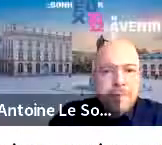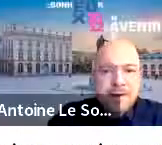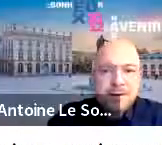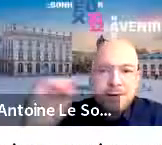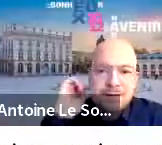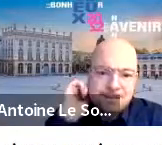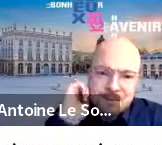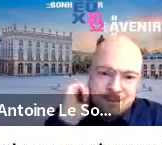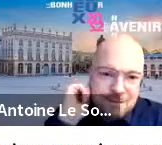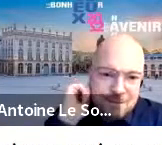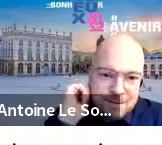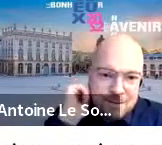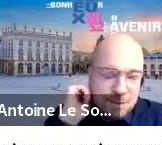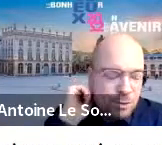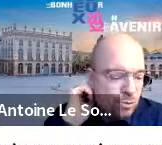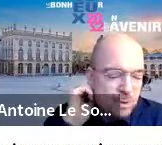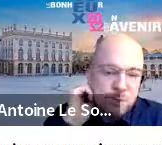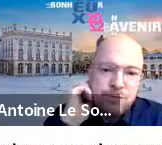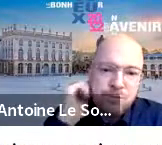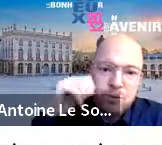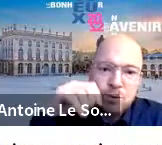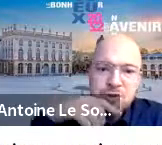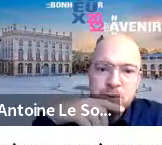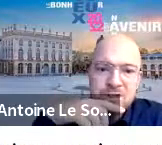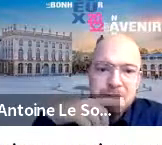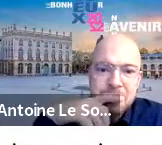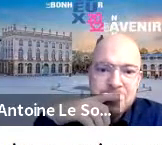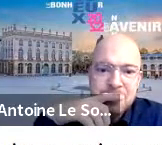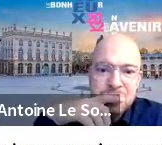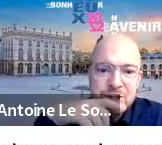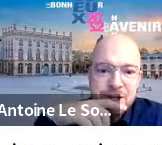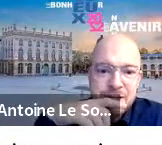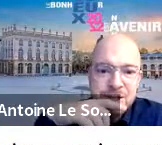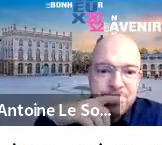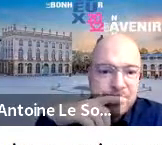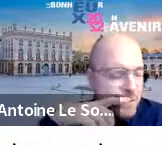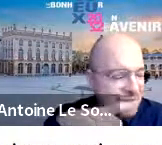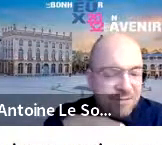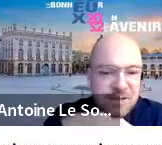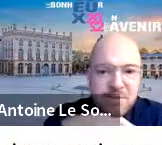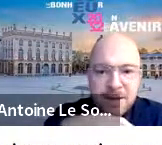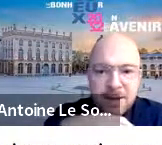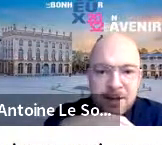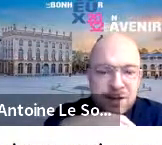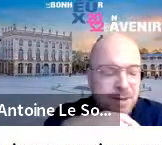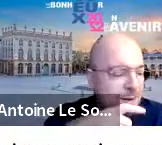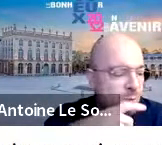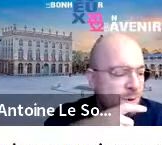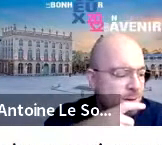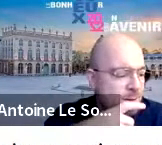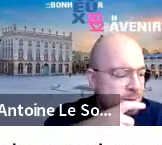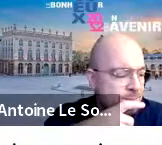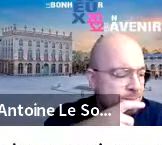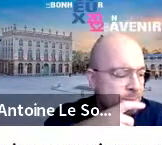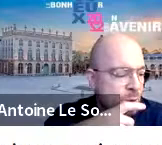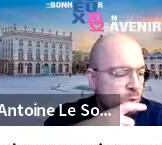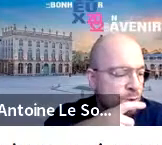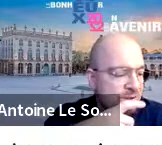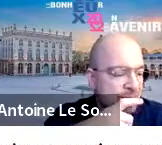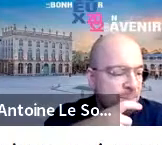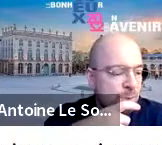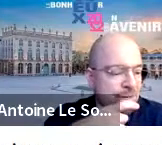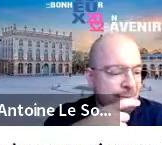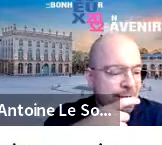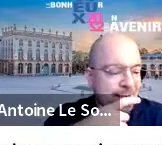Monsieur le maire, je suis revenu au conseil municipal. J'ai prévenu les services, mais je n'ai pas le droit